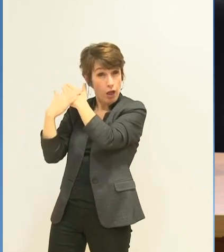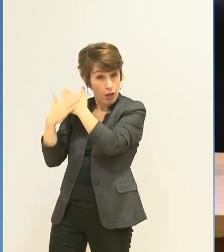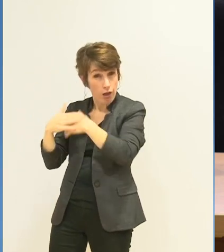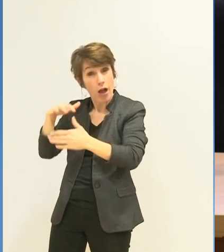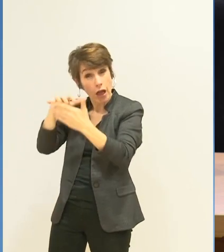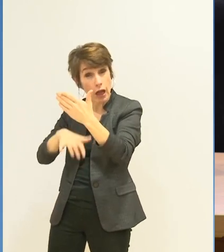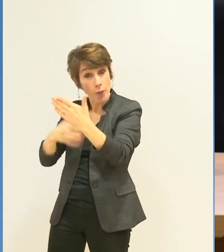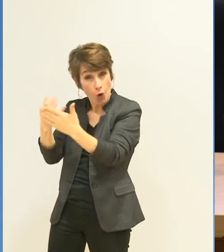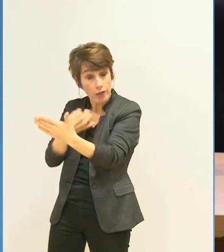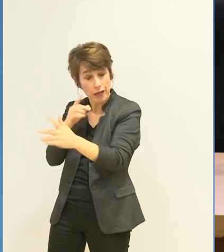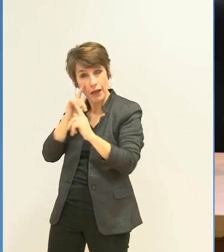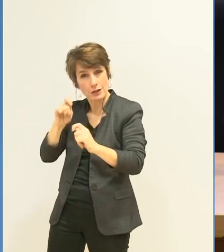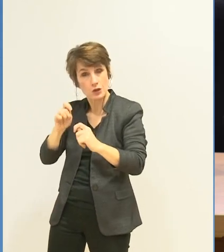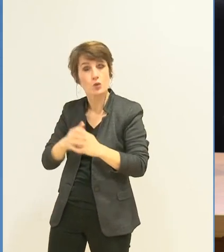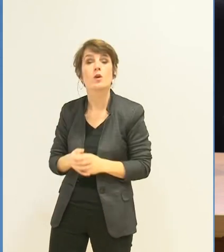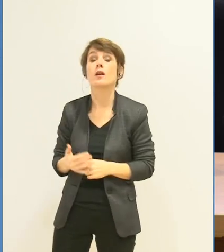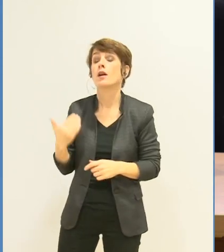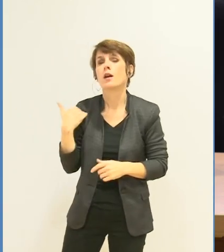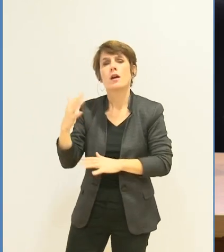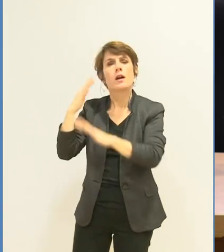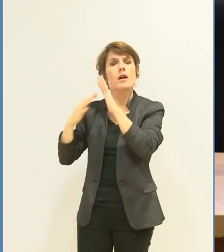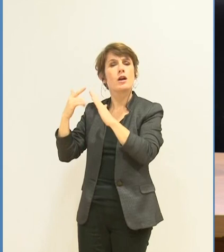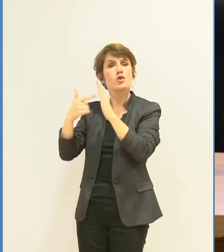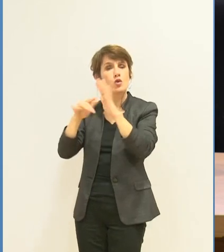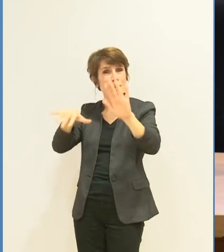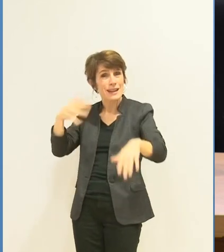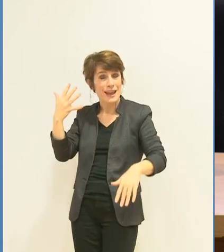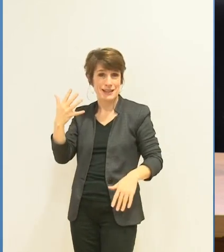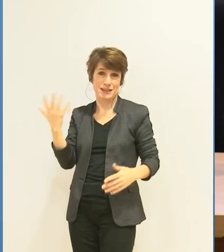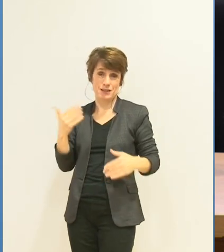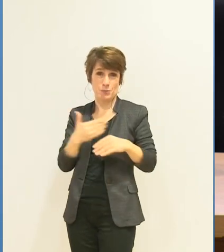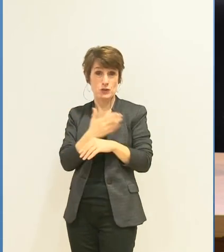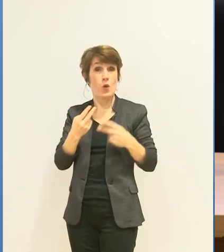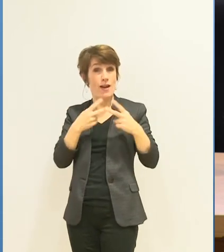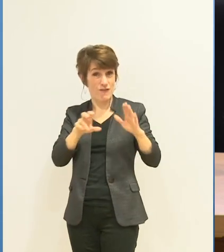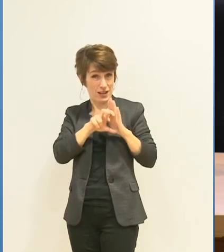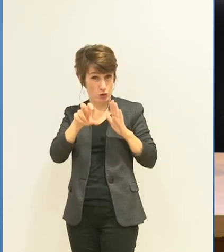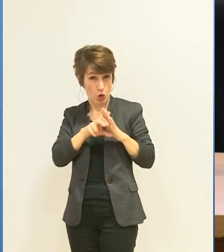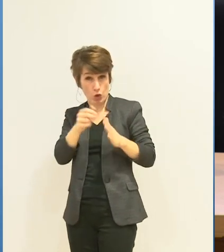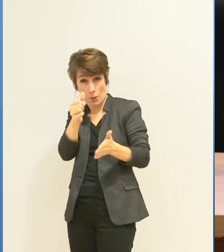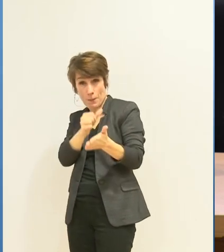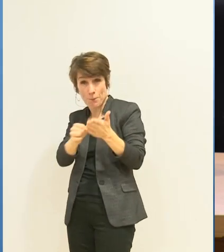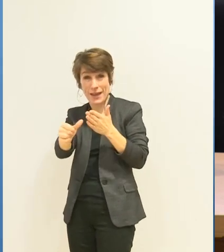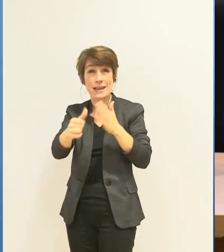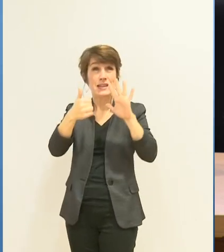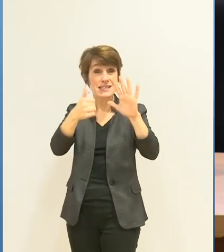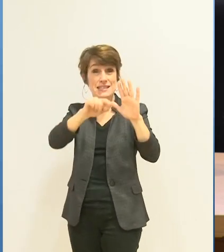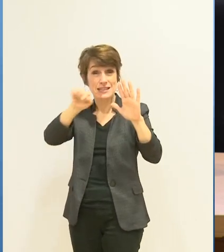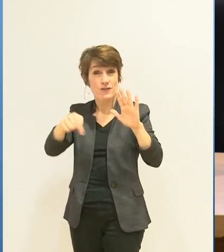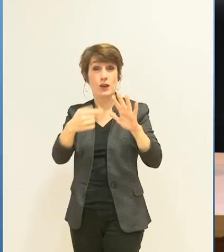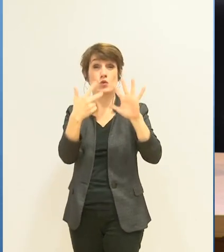la ville paye et 6,8 millions